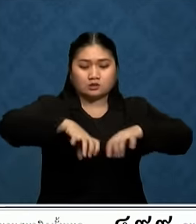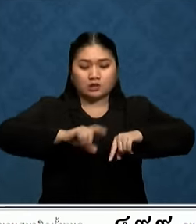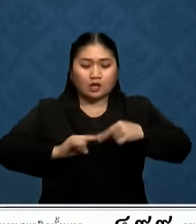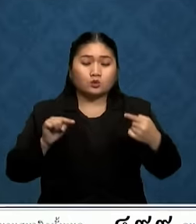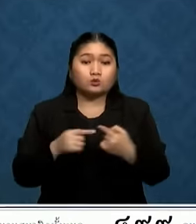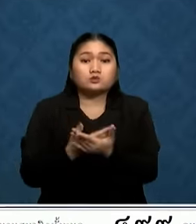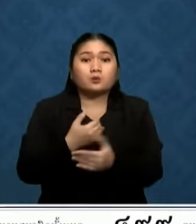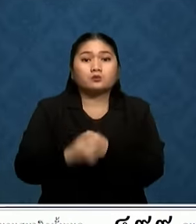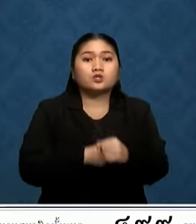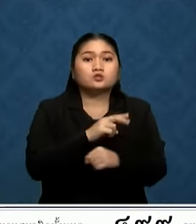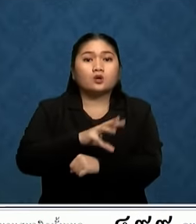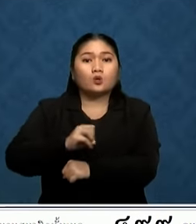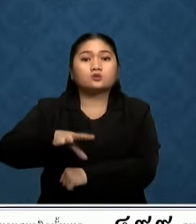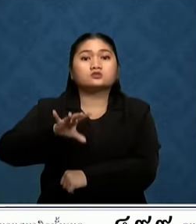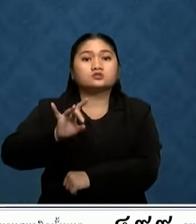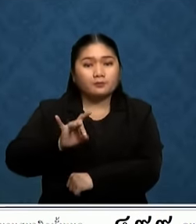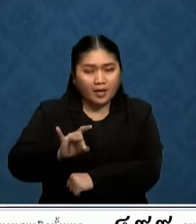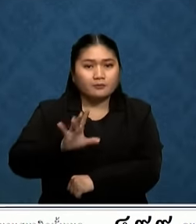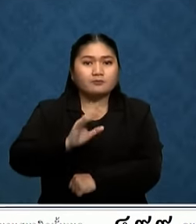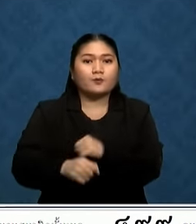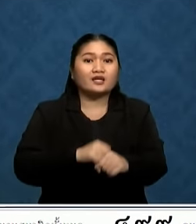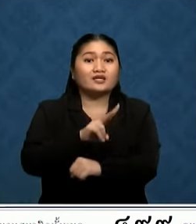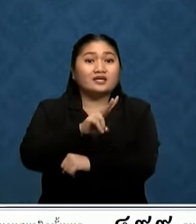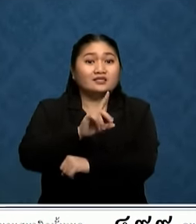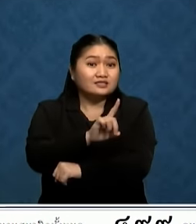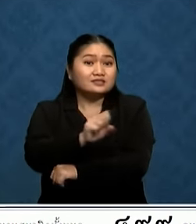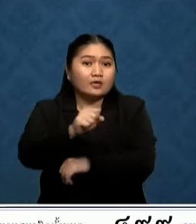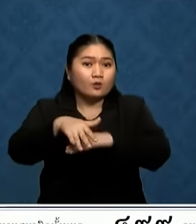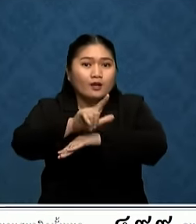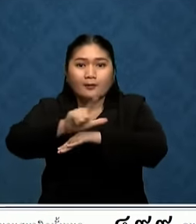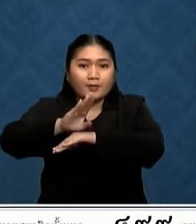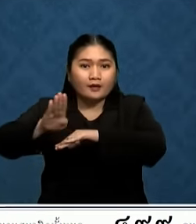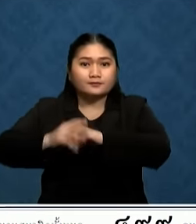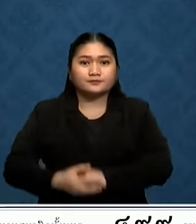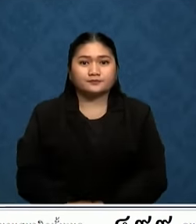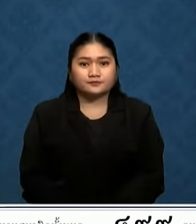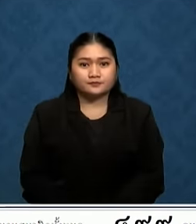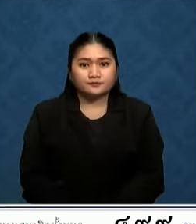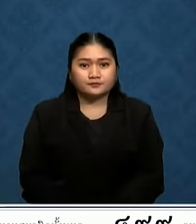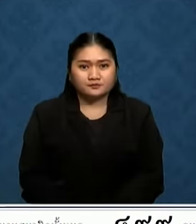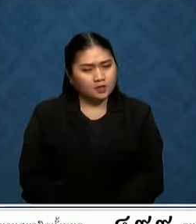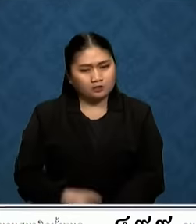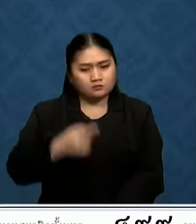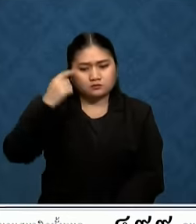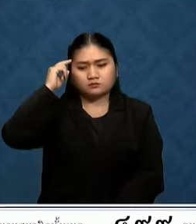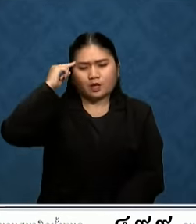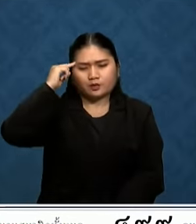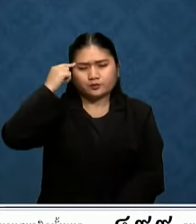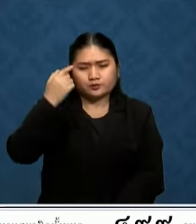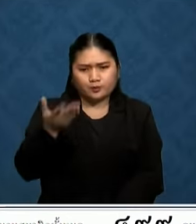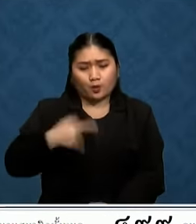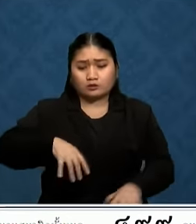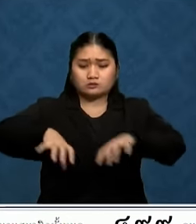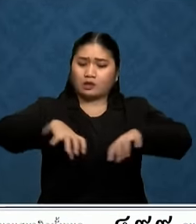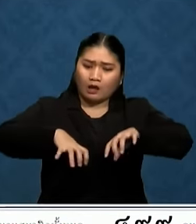ในงบประมาณปี 68อีก1323 100ล้านบาทก็ยังไม่ทราบนะคะว่าบริหารจัดการ